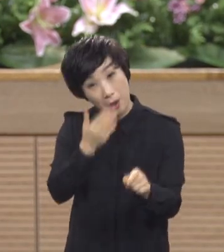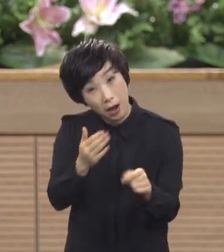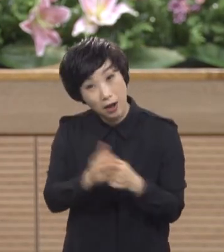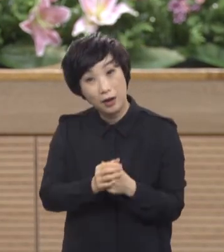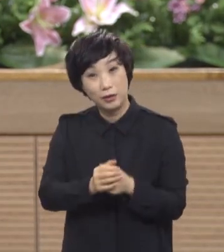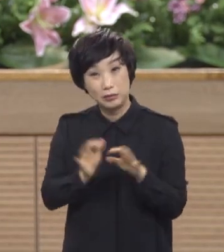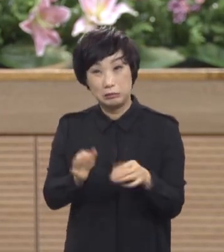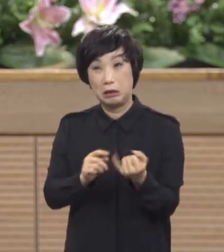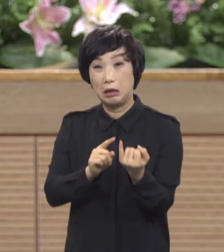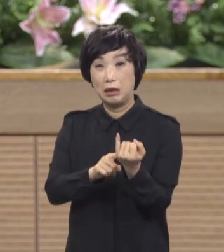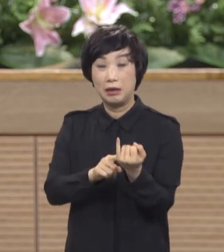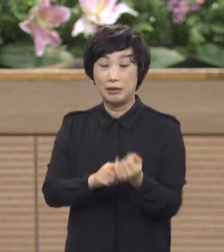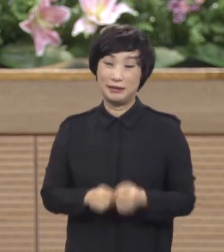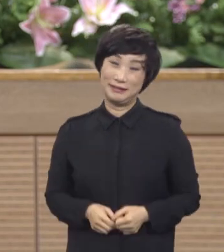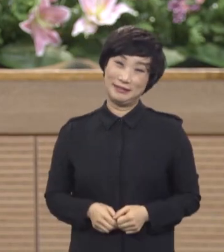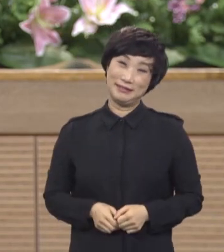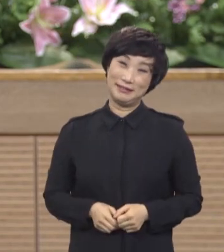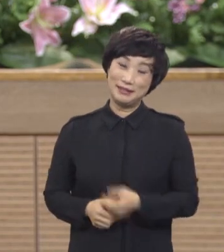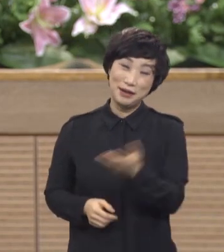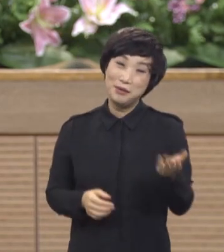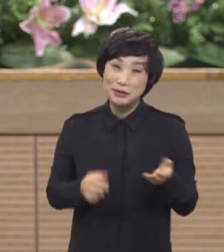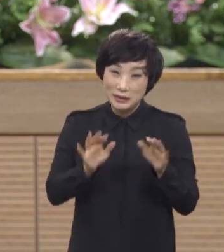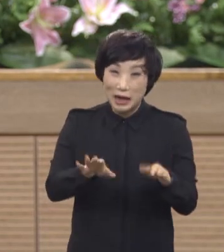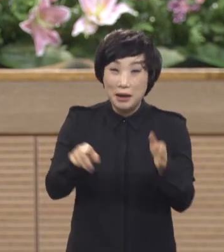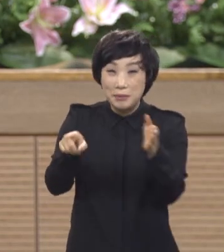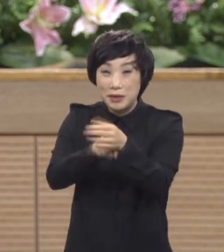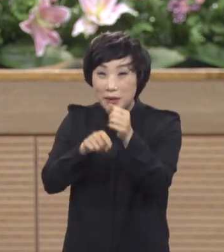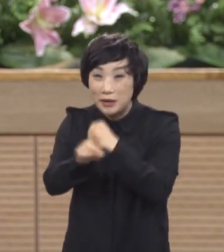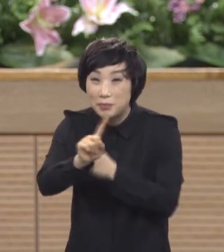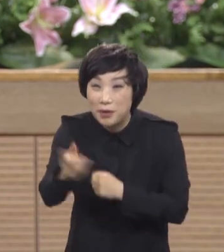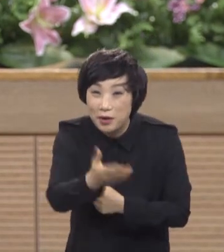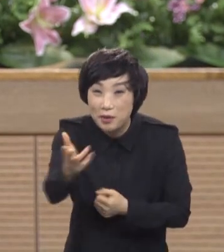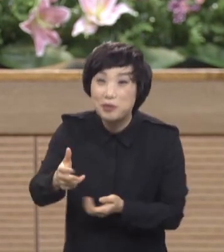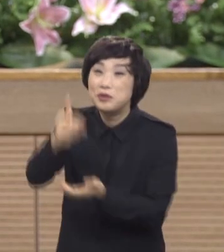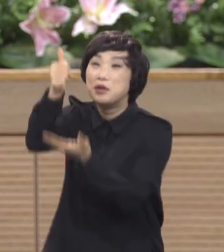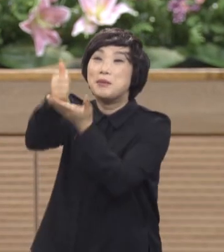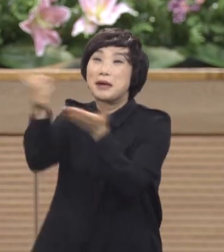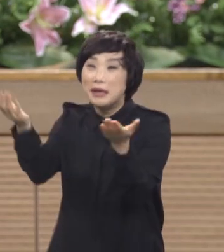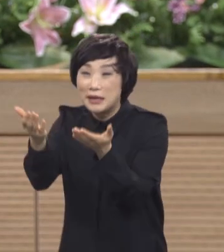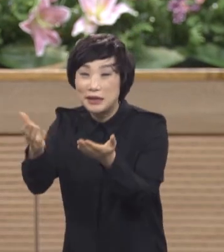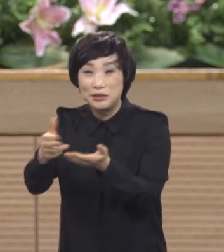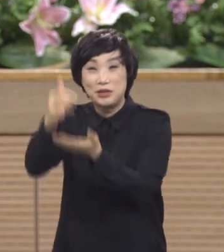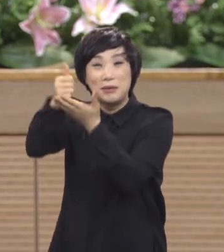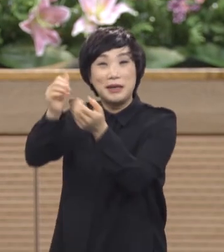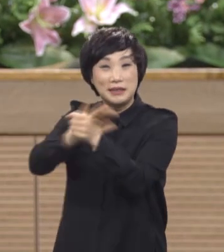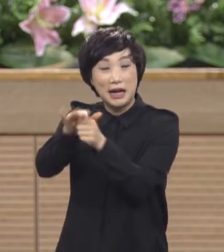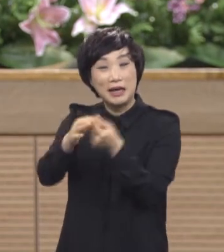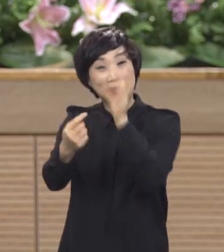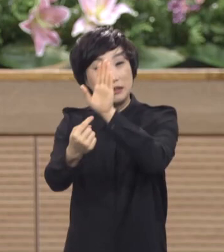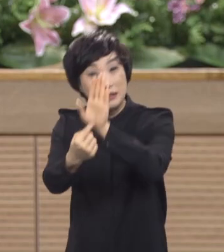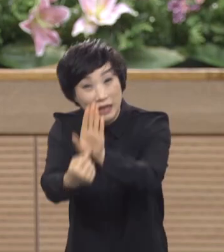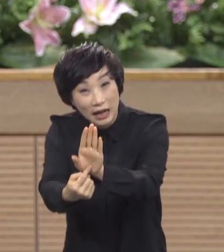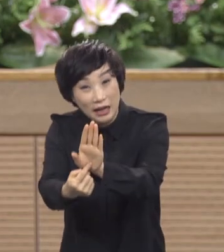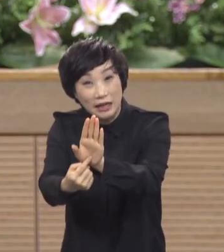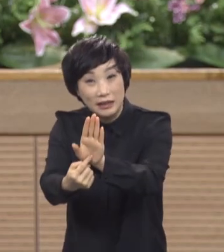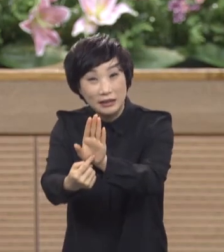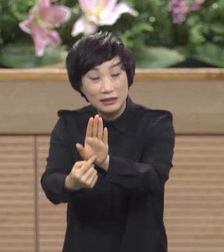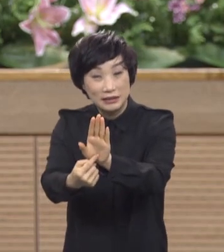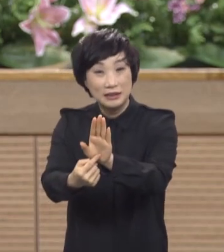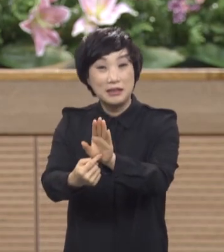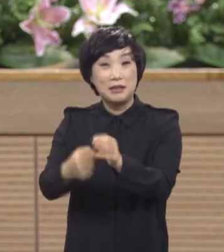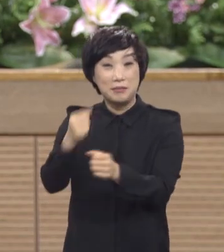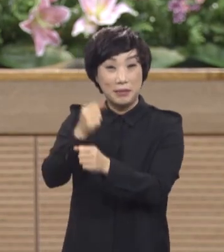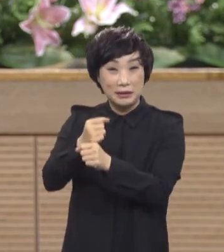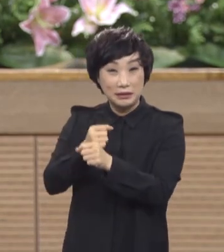믿음이 뭐냐 주님을 일하시게 하는 주님이 사랑을 나타나게 하는 나타내게